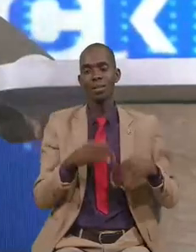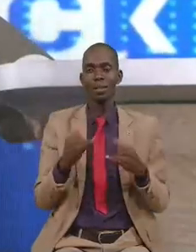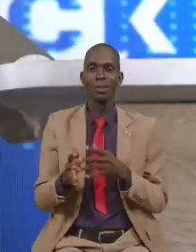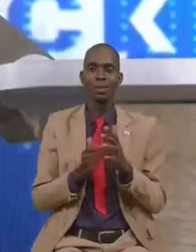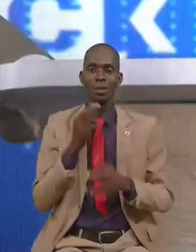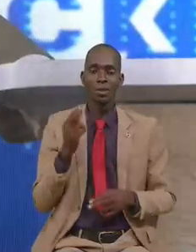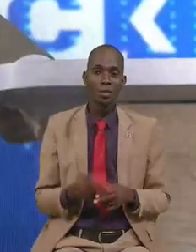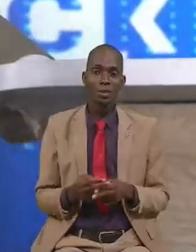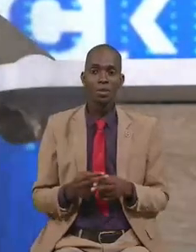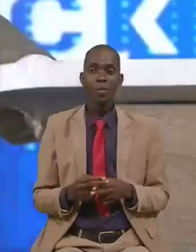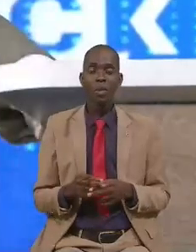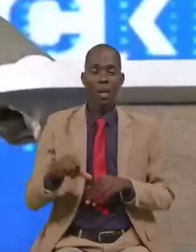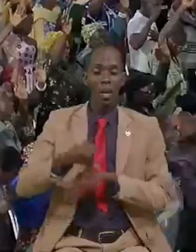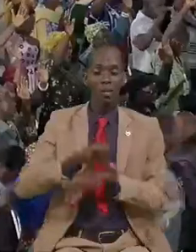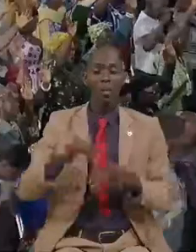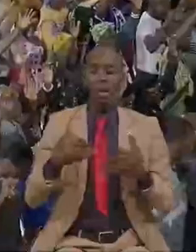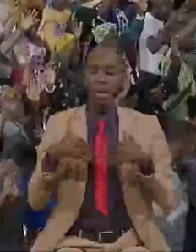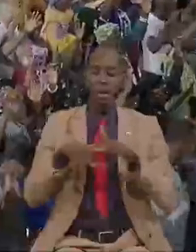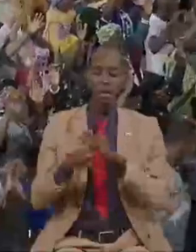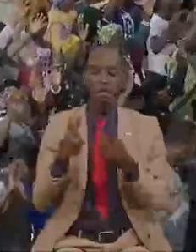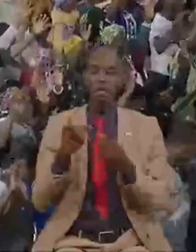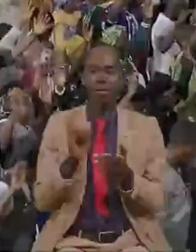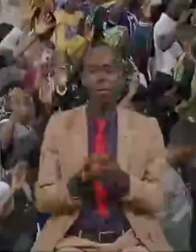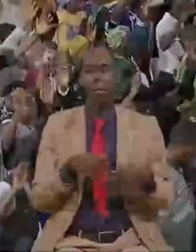L'onction est entrée dans ce cœur.